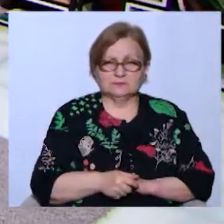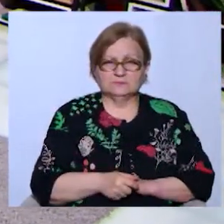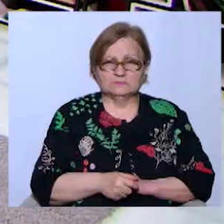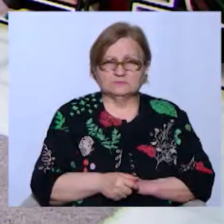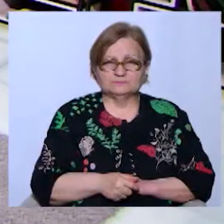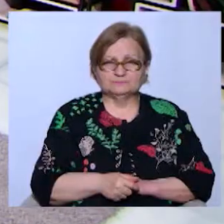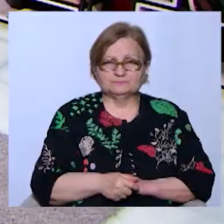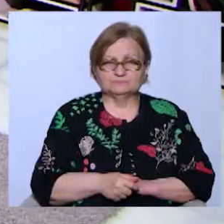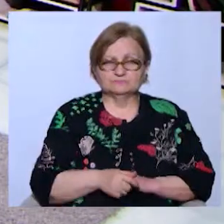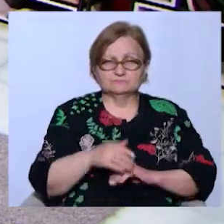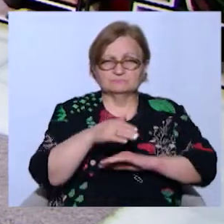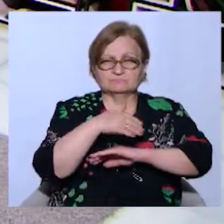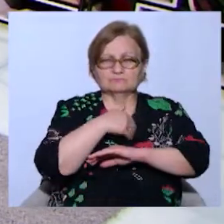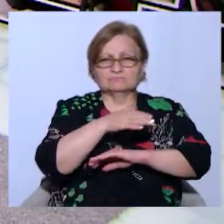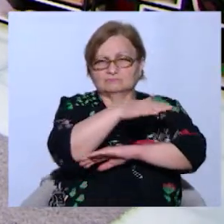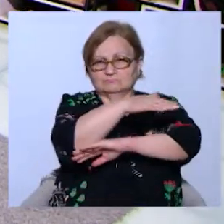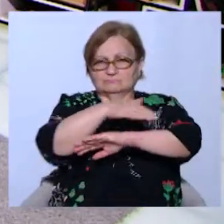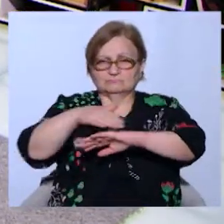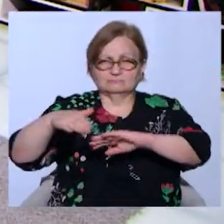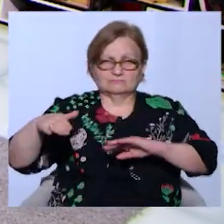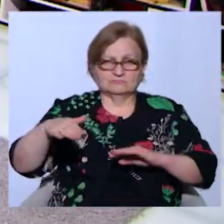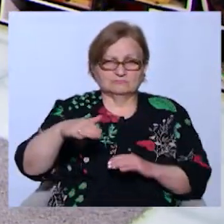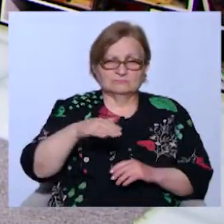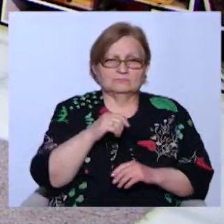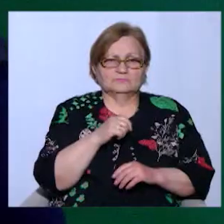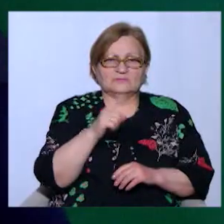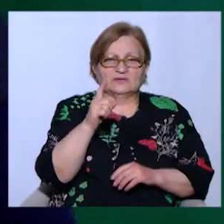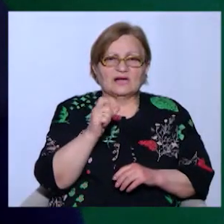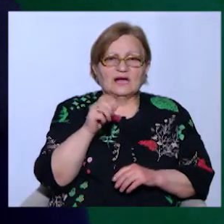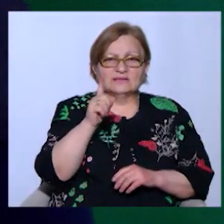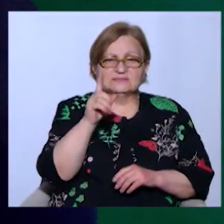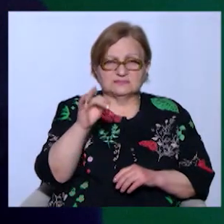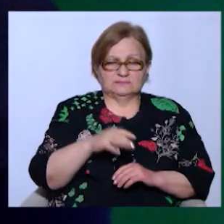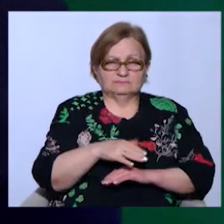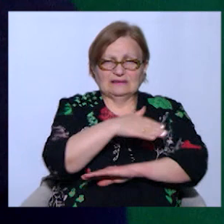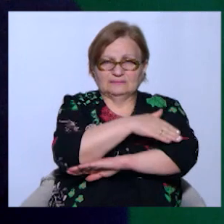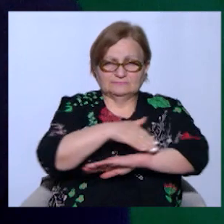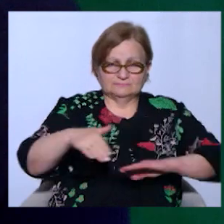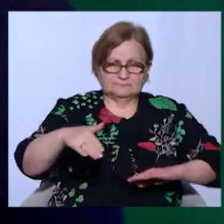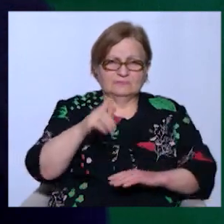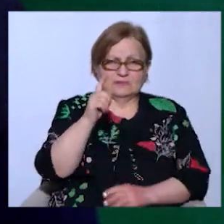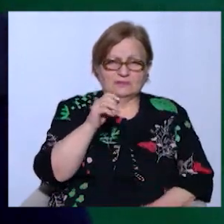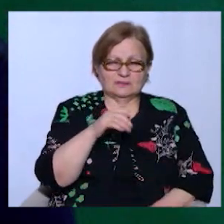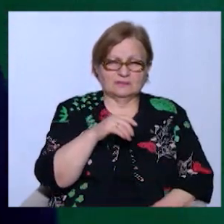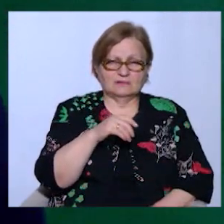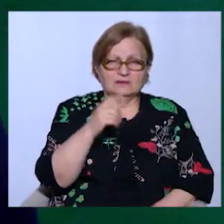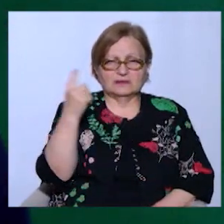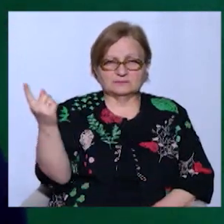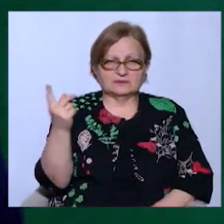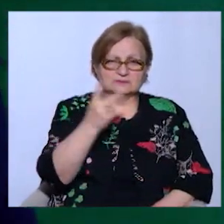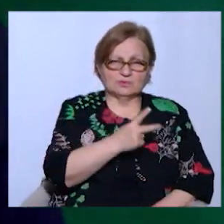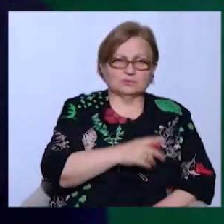და ვავლებ ხაზს. აი ესე ვამბობ ჩვენ ხაზს, რომელიც ერთ მხარეს და მეორე